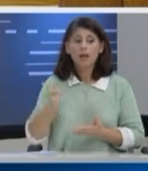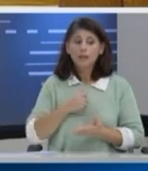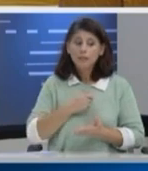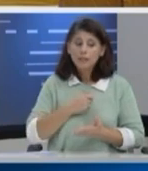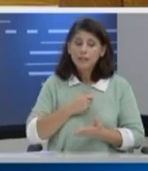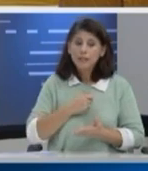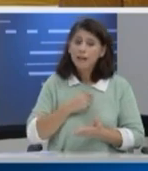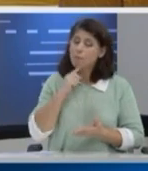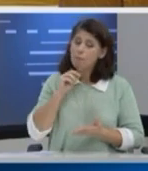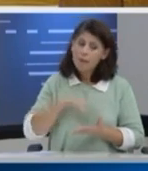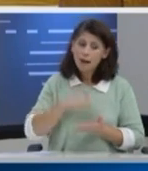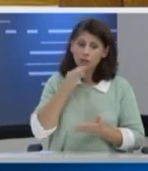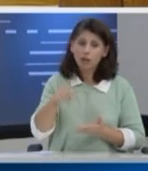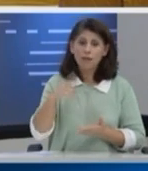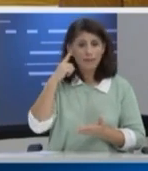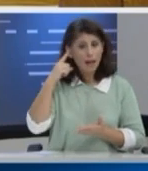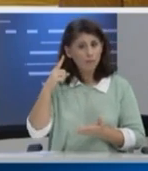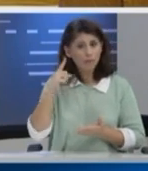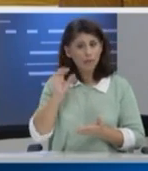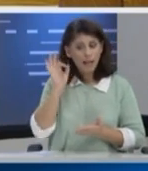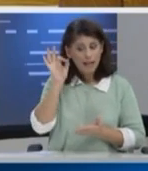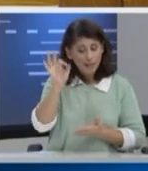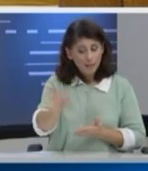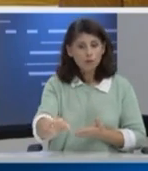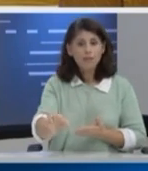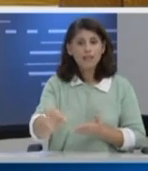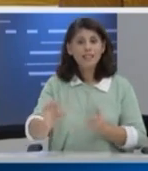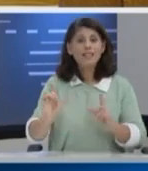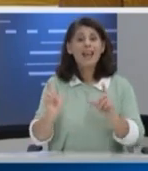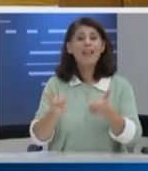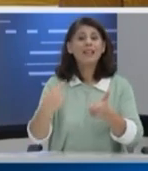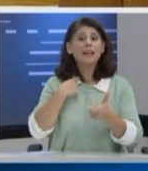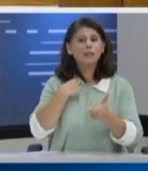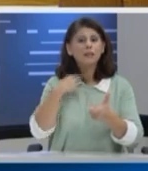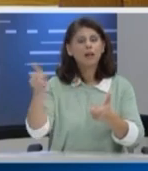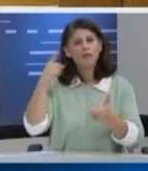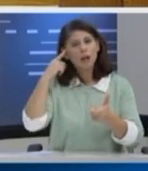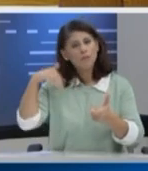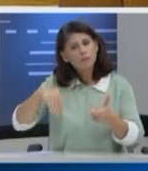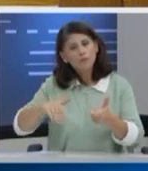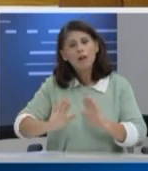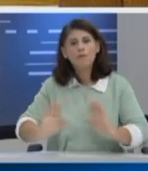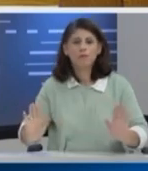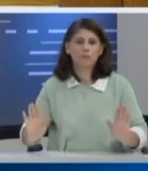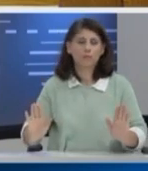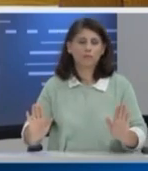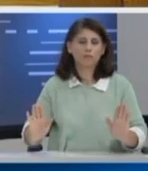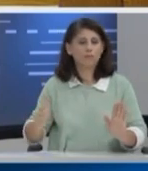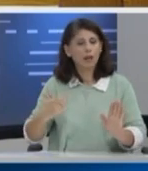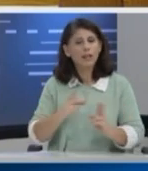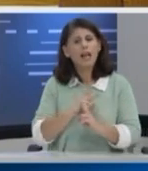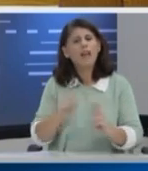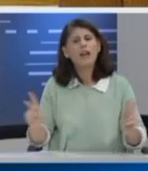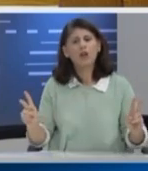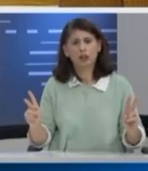Θεωρώ και επαναλαμβάνω ότι αυτή η θέση και άποψη θα μας οδηγήσει σε εθνικές ήττες. Αλλά είναι μια άποψη την οποία σέβομαι. Έχει